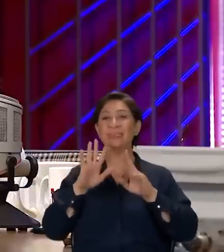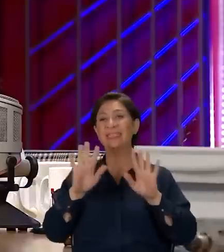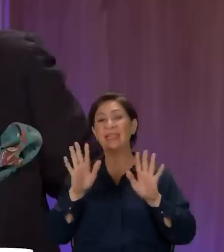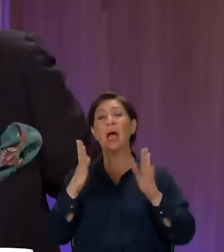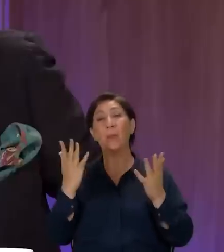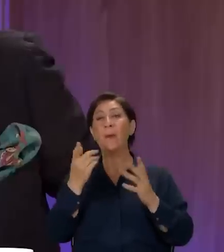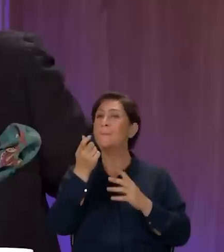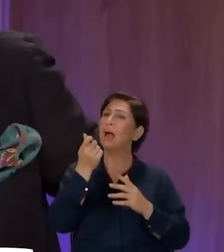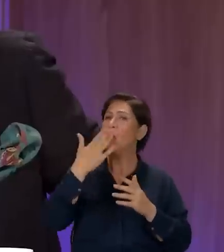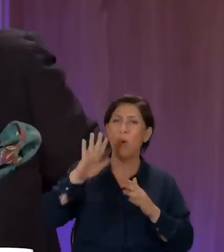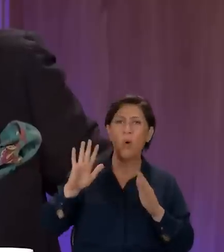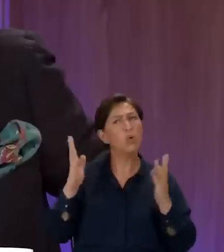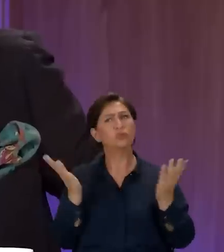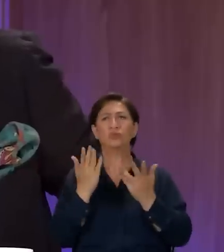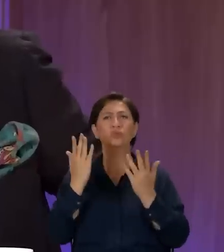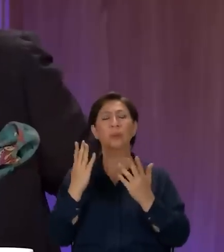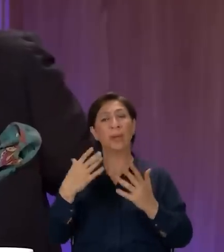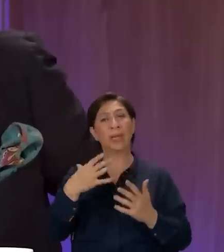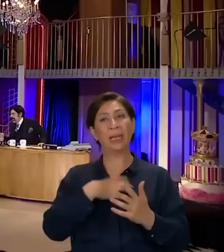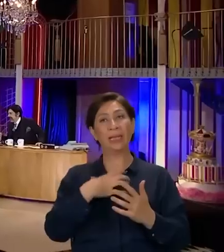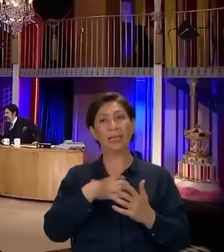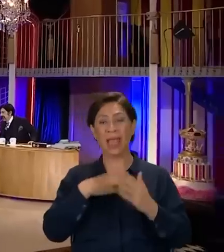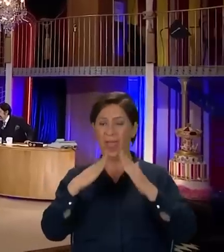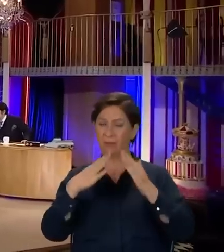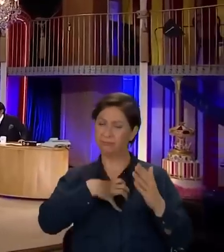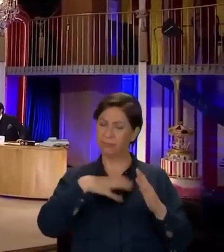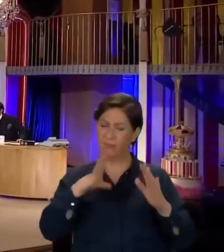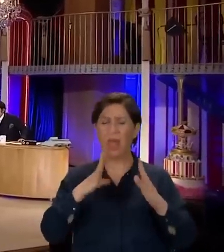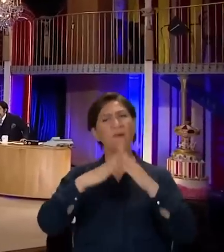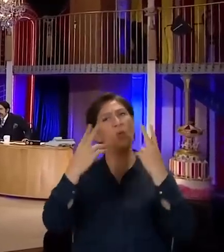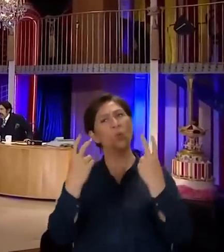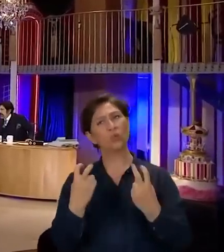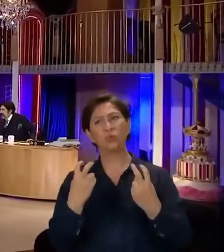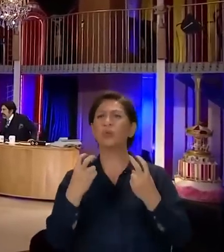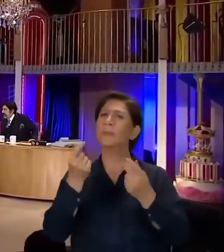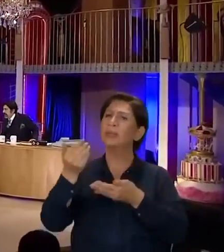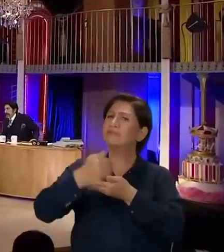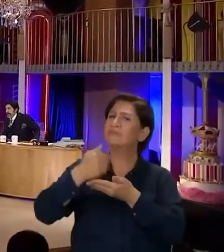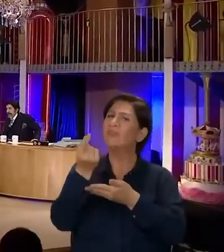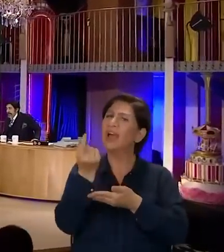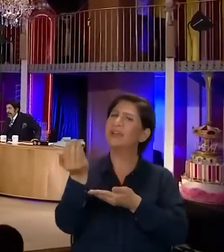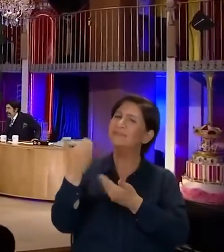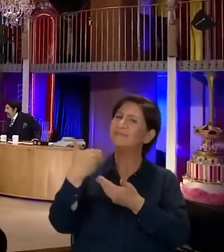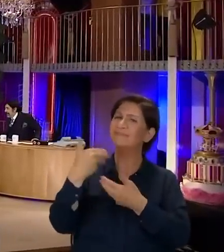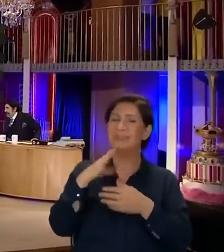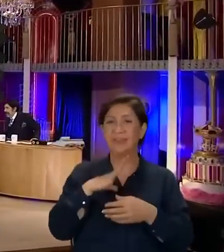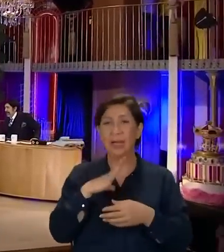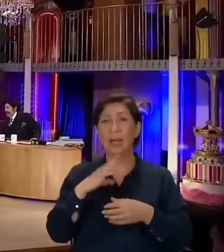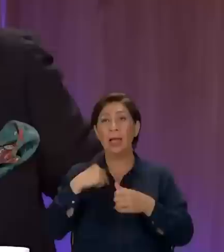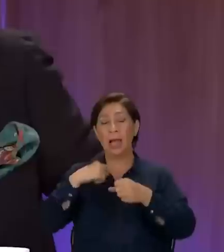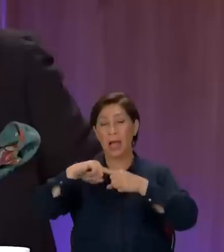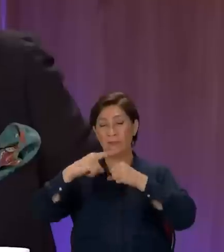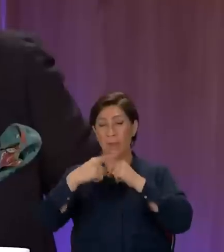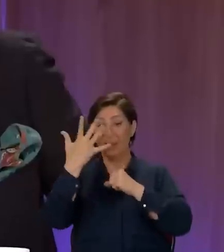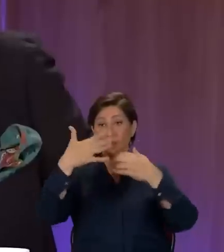değildi. Pek parası da yoktu. Ama işte kendisinde bir evi vardı. O evde oturuyordu. Bir miktarda geliri vardı filan. Ben haftada